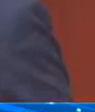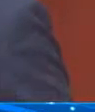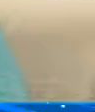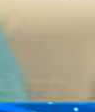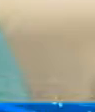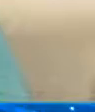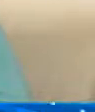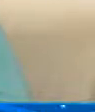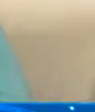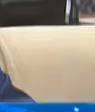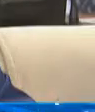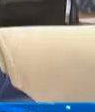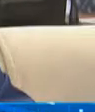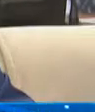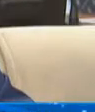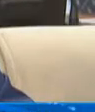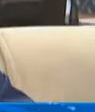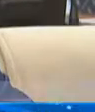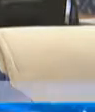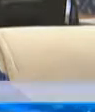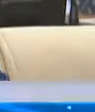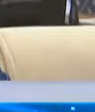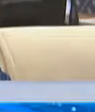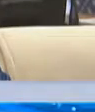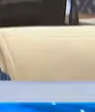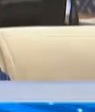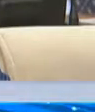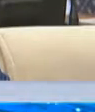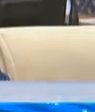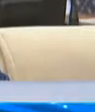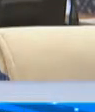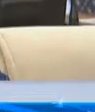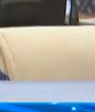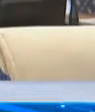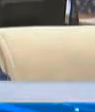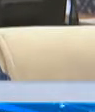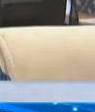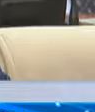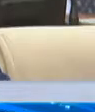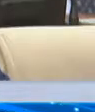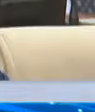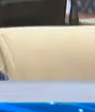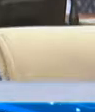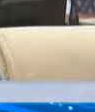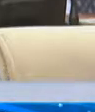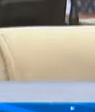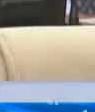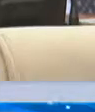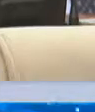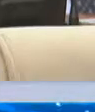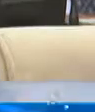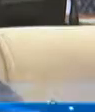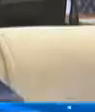функция мемлекетке қайта қайтарылады. Өз-өзін реттеу туралы заңға сәйкес өз-өзін реттеу ұйымдары мүшелерінің